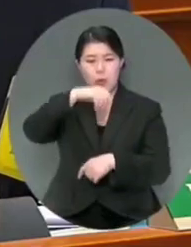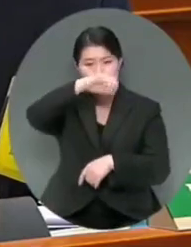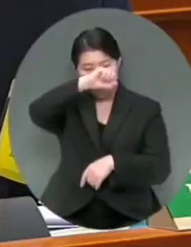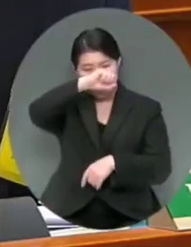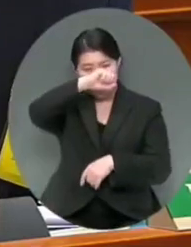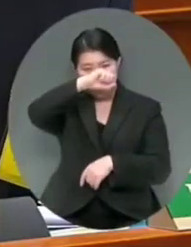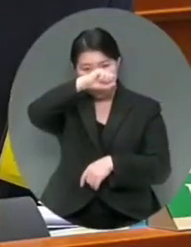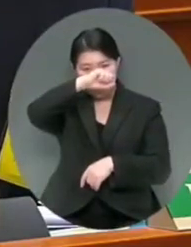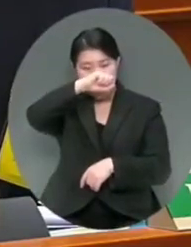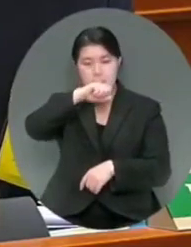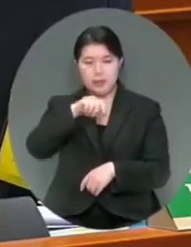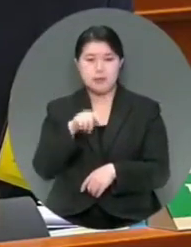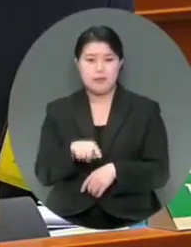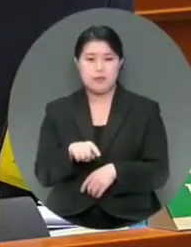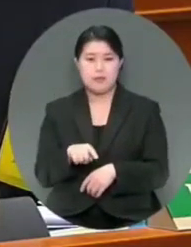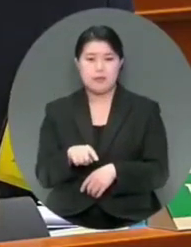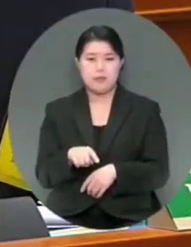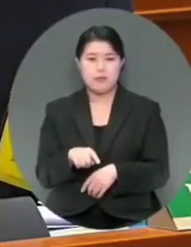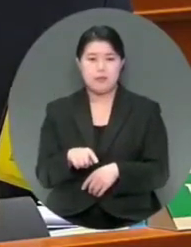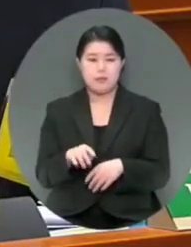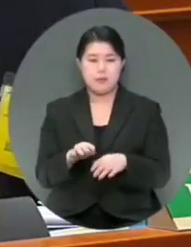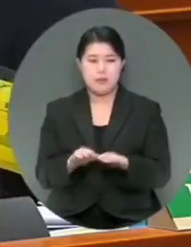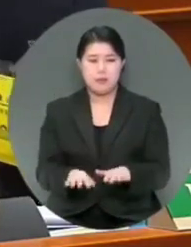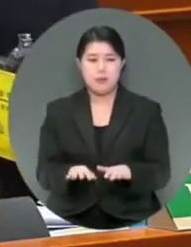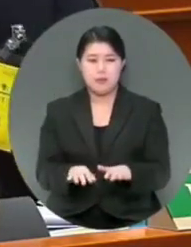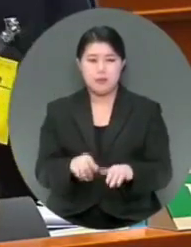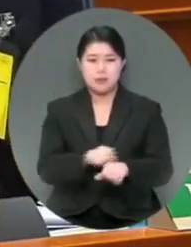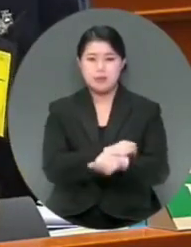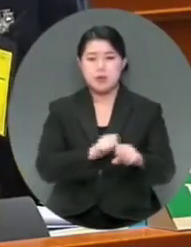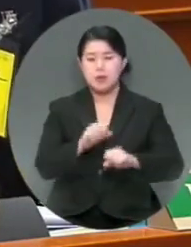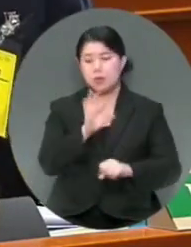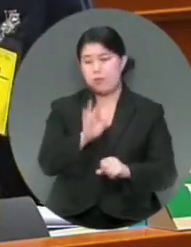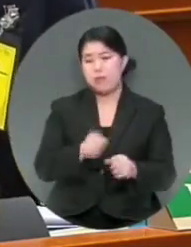예산은 그렇게 저 편성을 하도록 되어 있습니다.